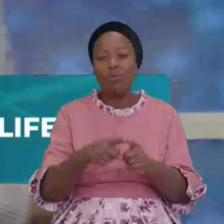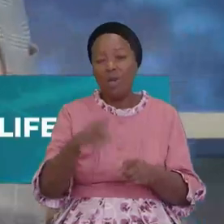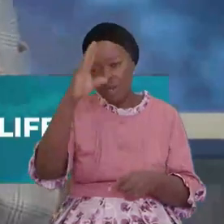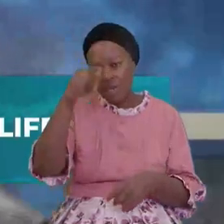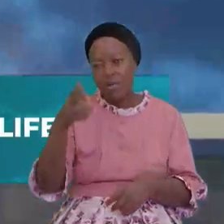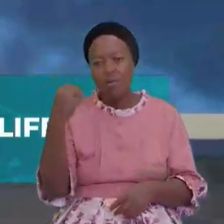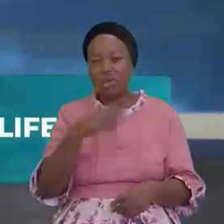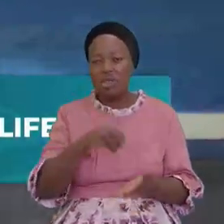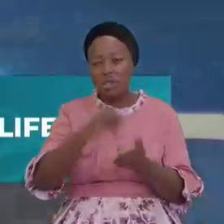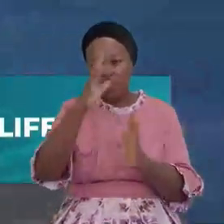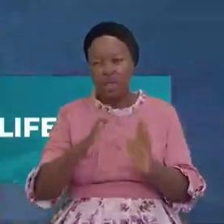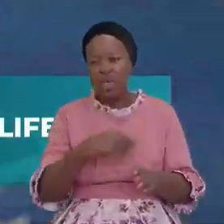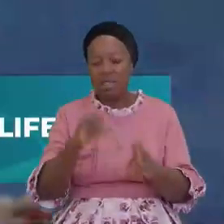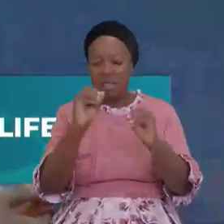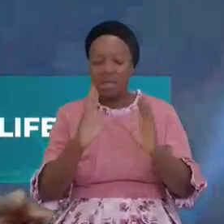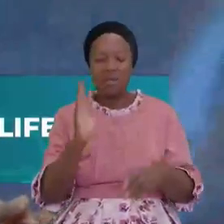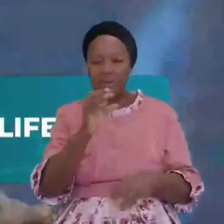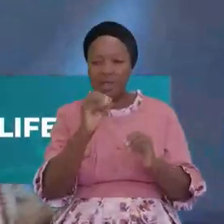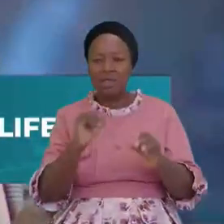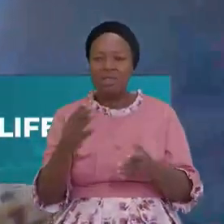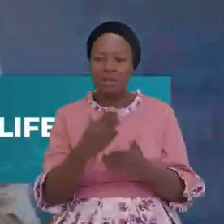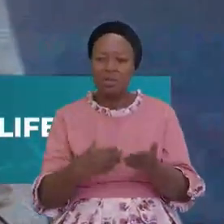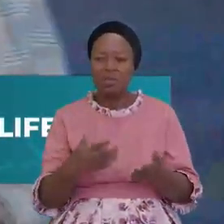Je me rappelle quand j'étais encore élève